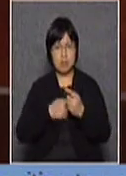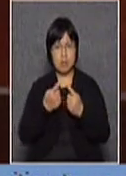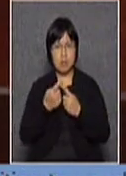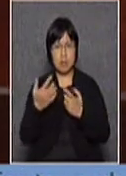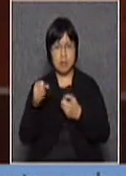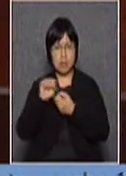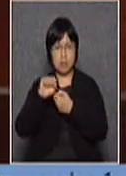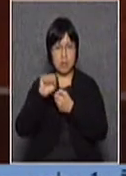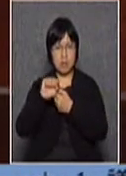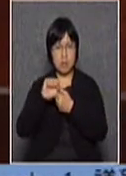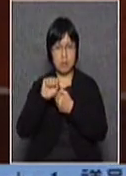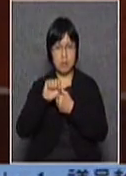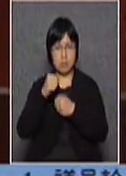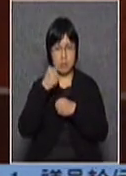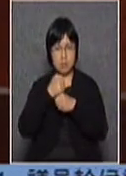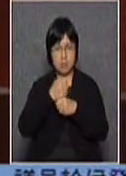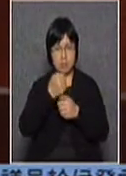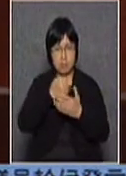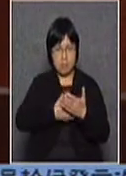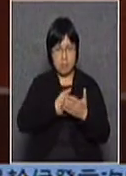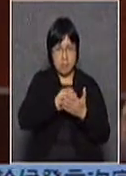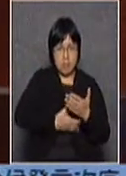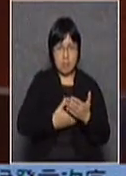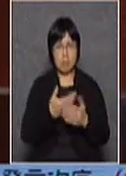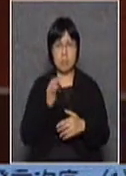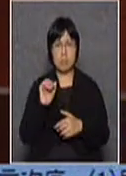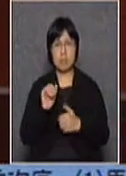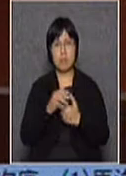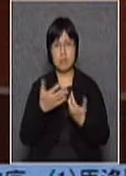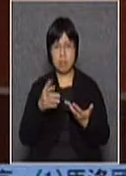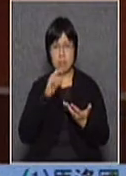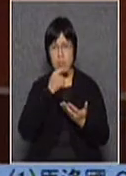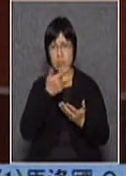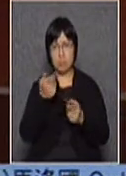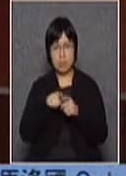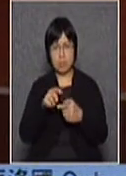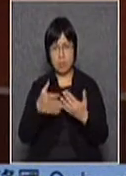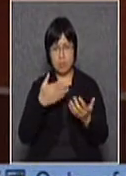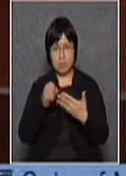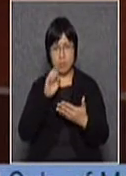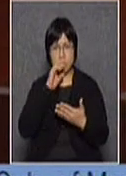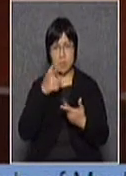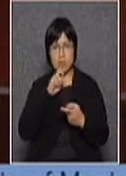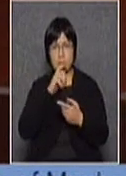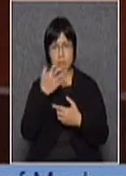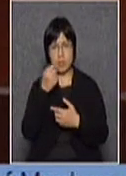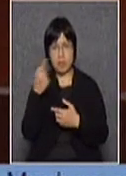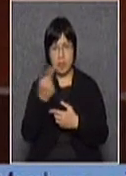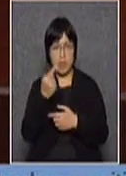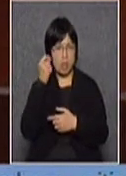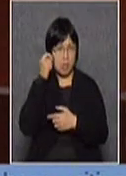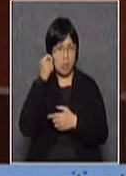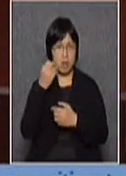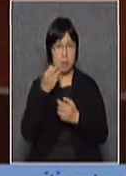增加它的就業條件呢？今天也有很多同事說過了，我們有超過50萬的婦女，30